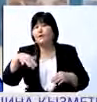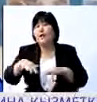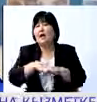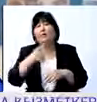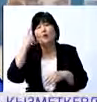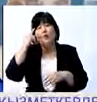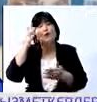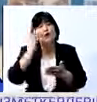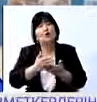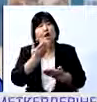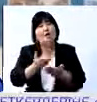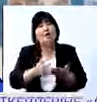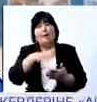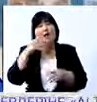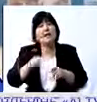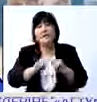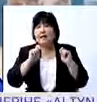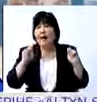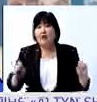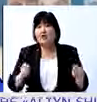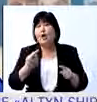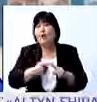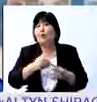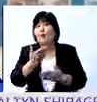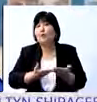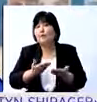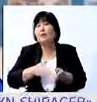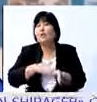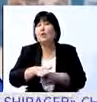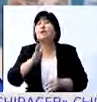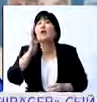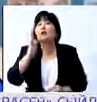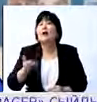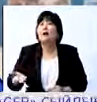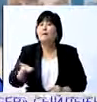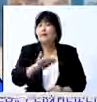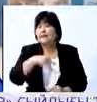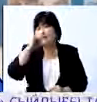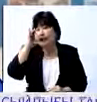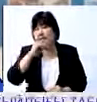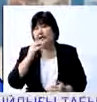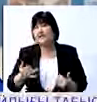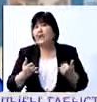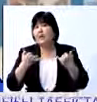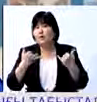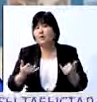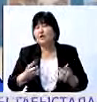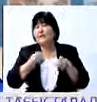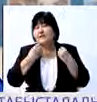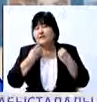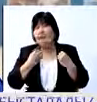ойында жүрген мәселелердің біразын ашты. Осы мәселелердің бәрі орындалатын болса, біздің Қазақстан үшін